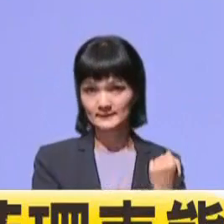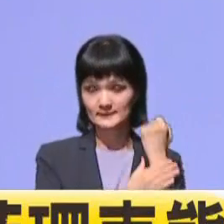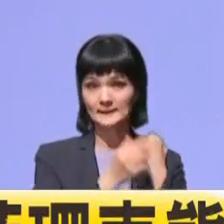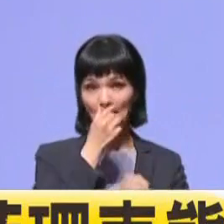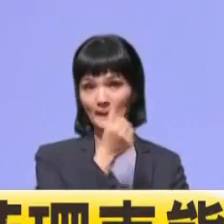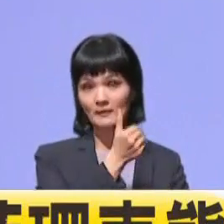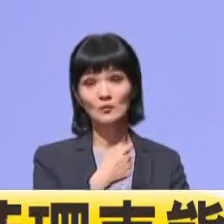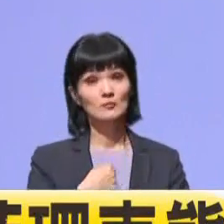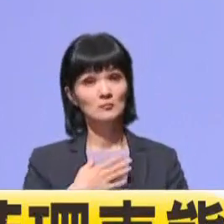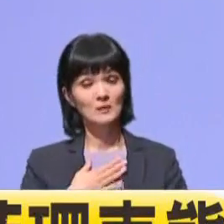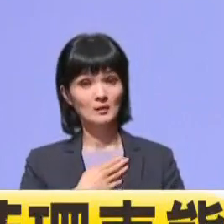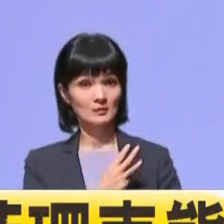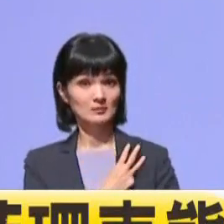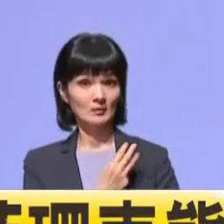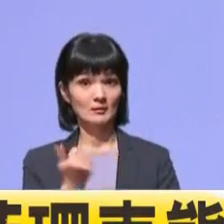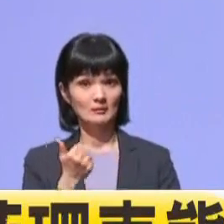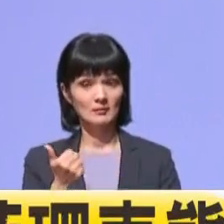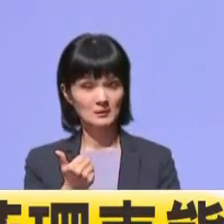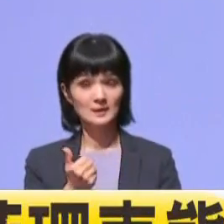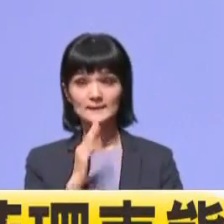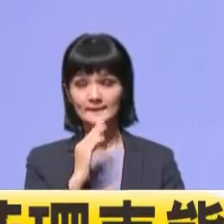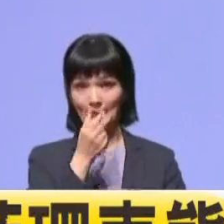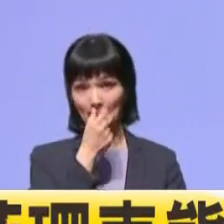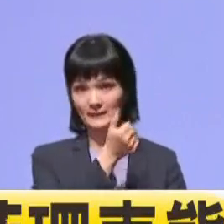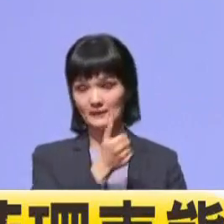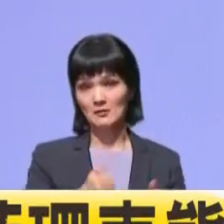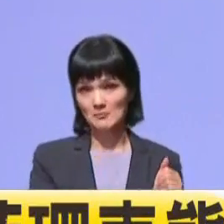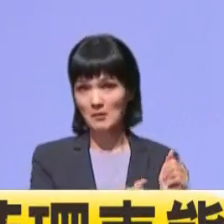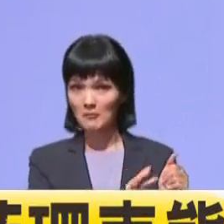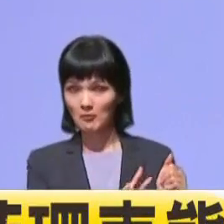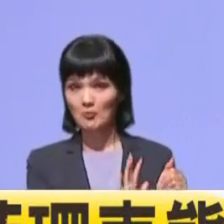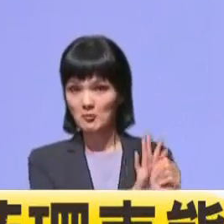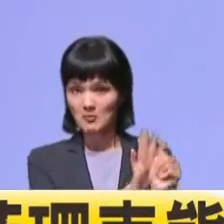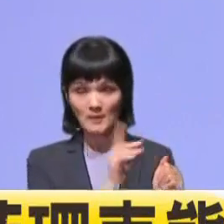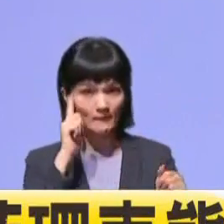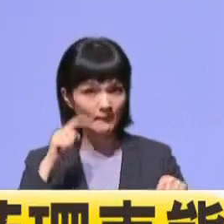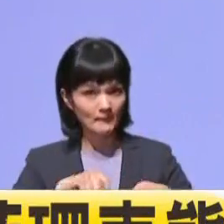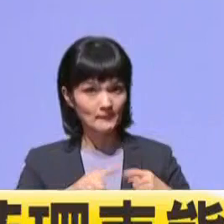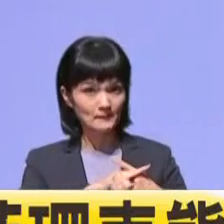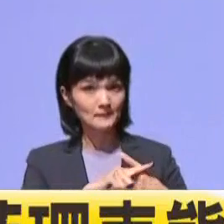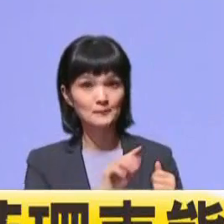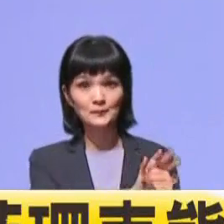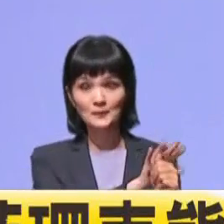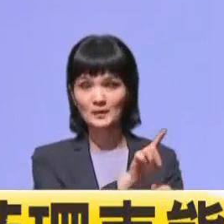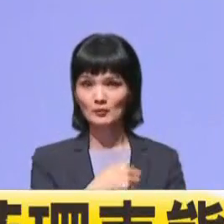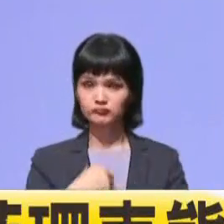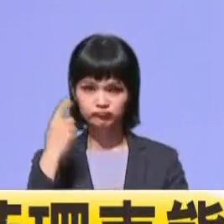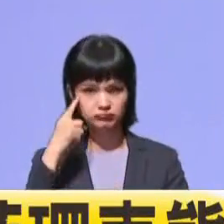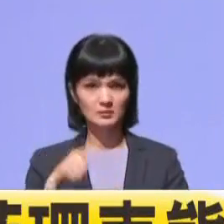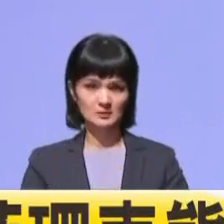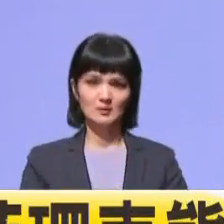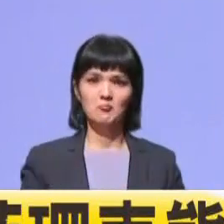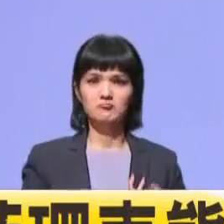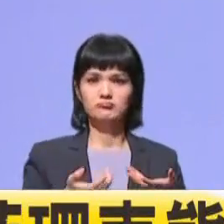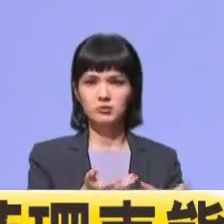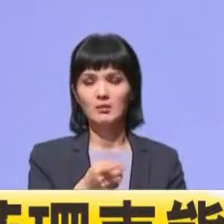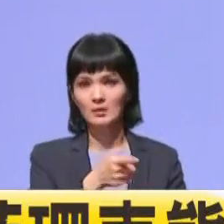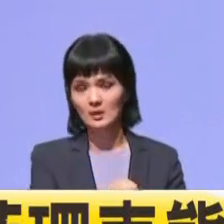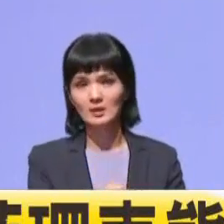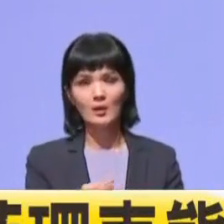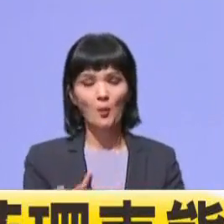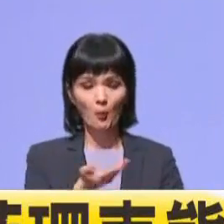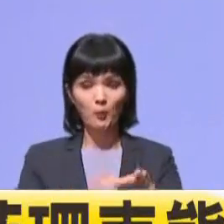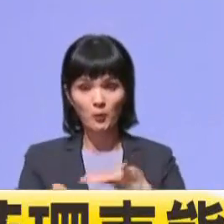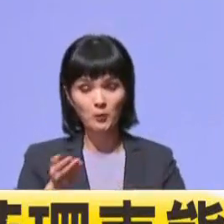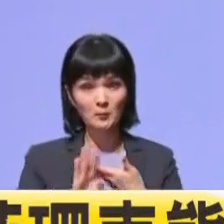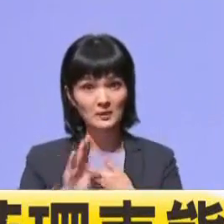少康是蒋万安最大的一个侧翼，也是蒋万安最重要的一个智囊。这种牺牲同党要来换别人